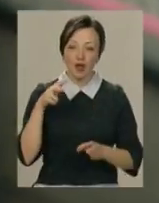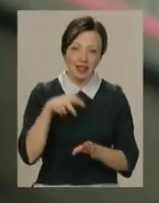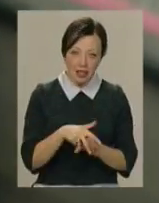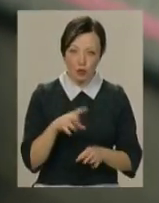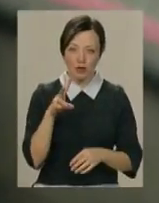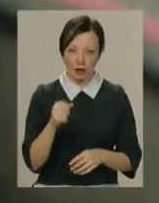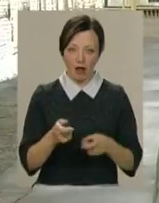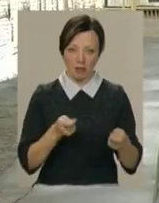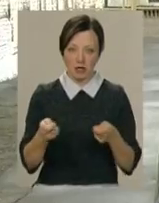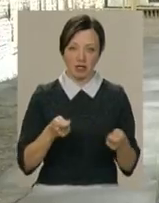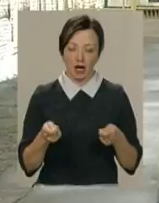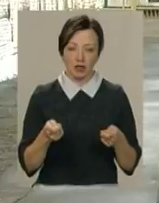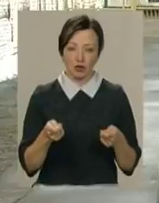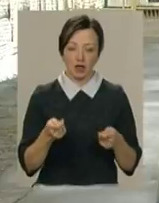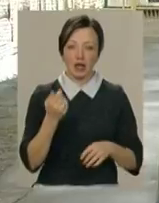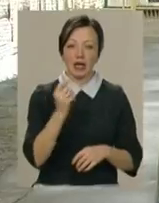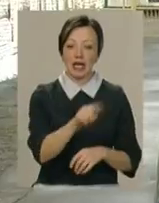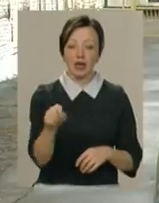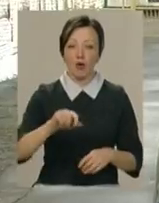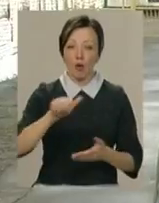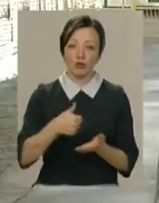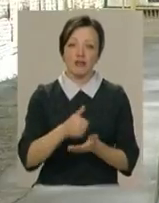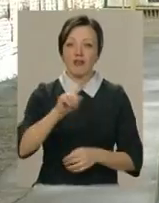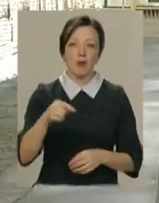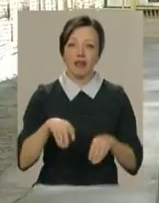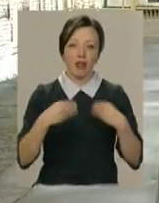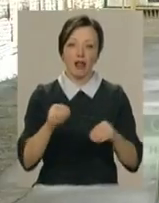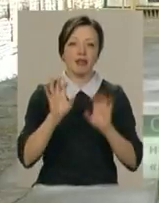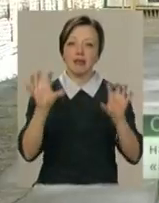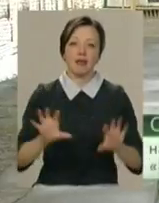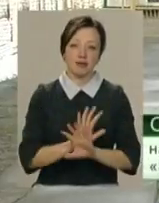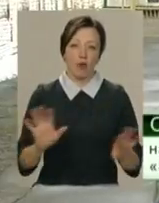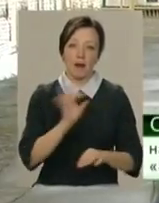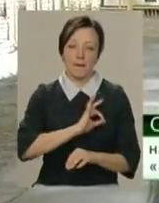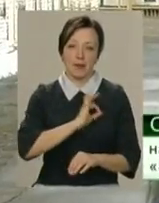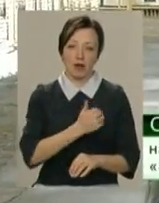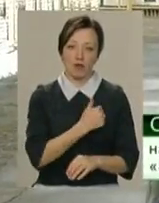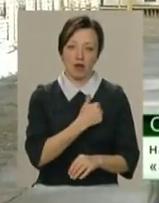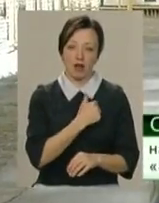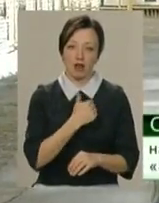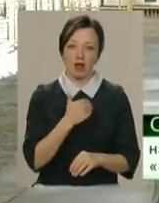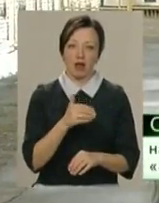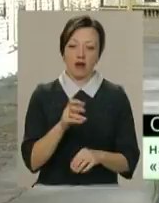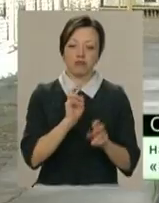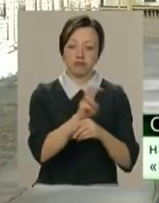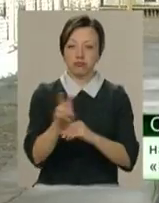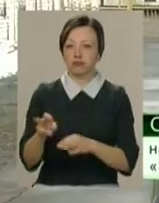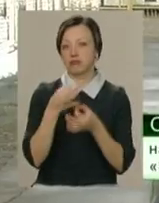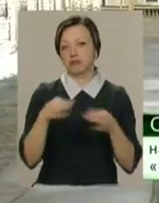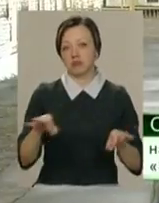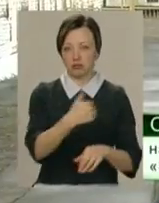на адміністрацію. Їхні основні вимоги – це надати їм незаконні пільги, зокрема, слідувати по всіх